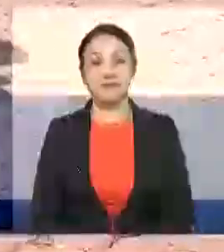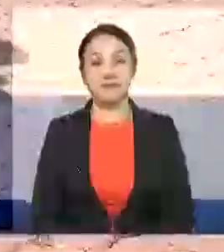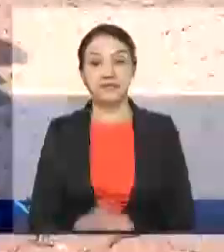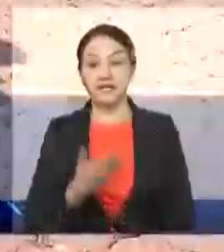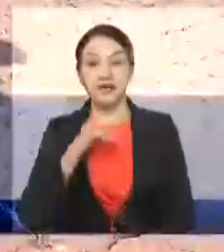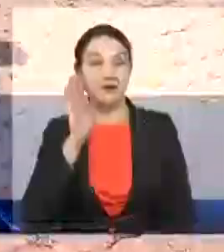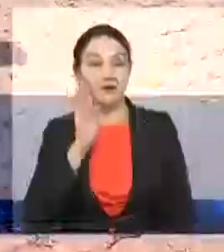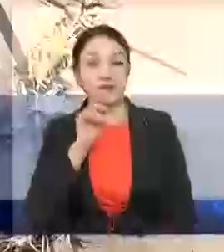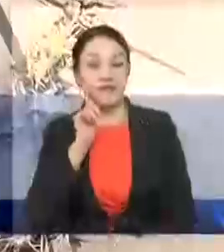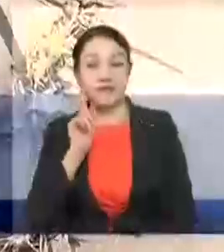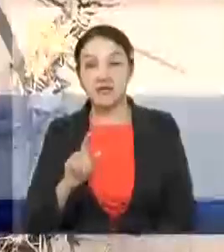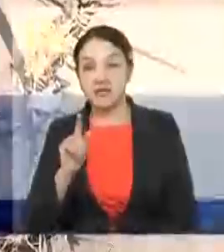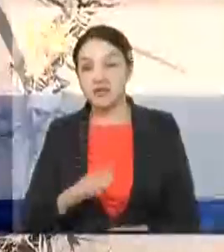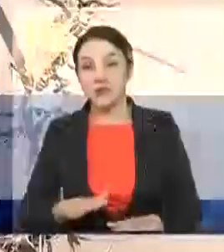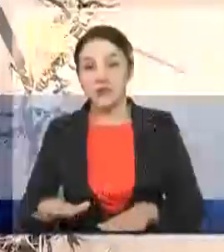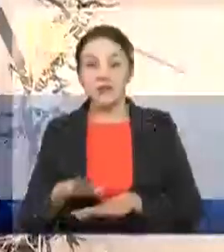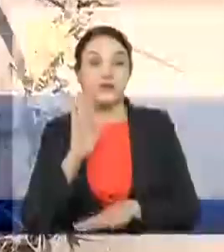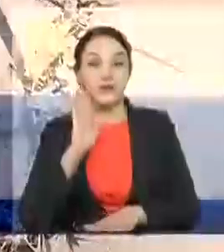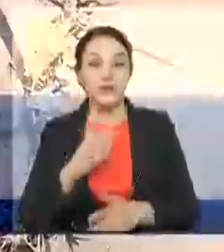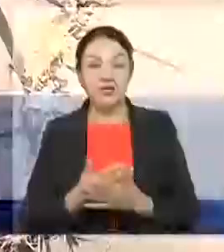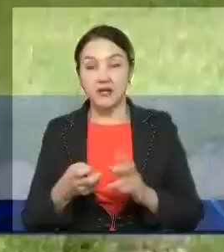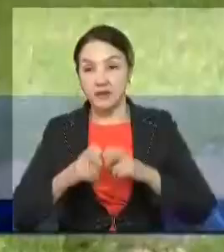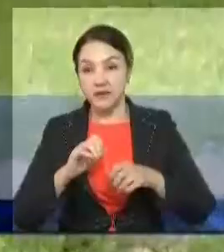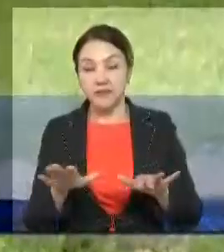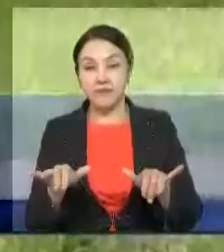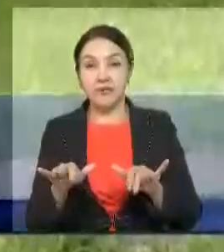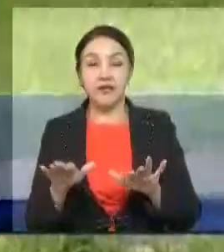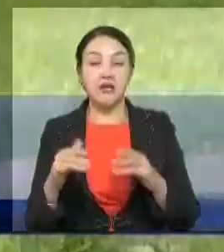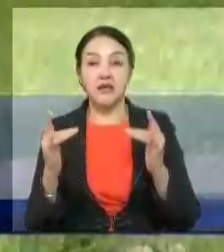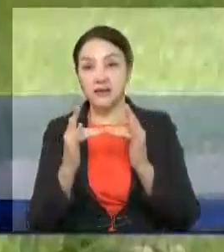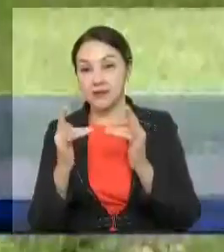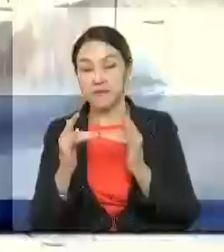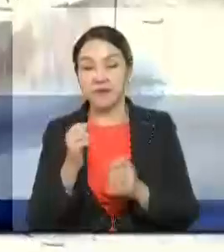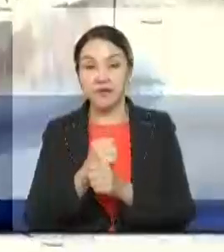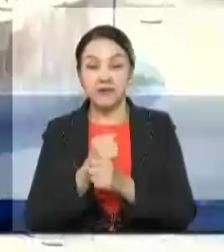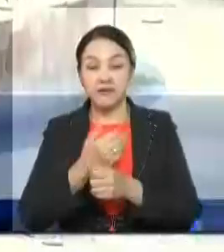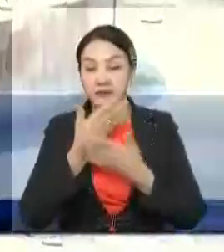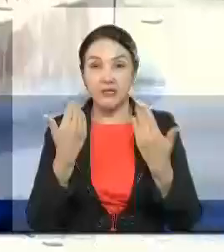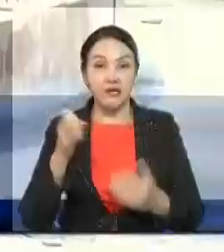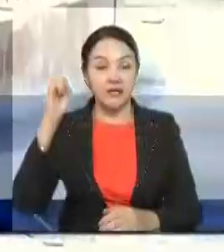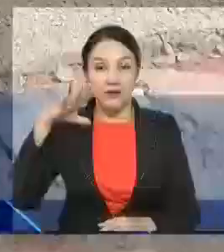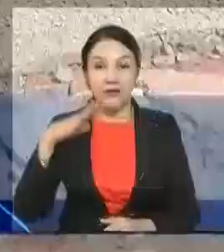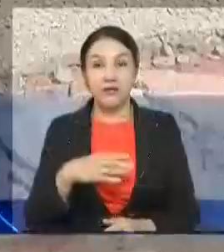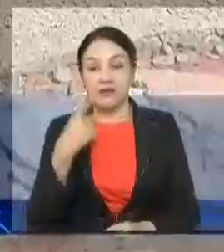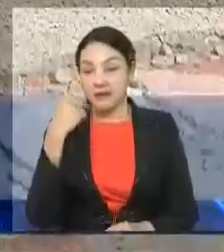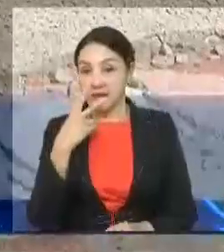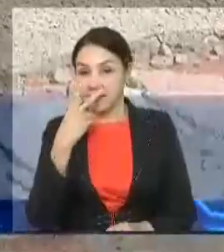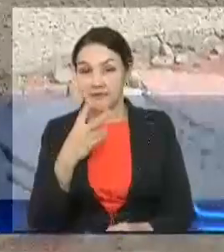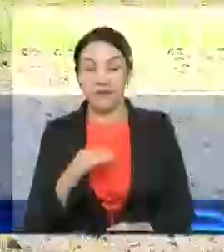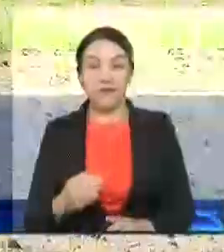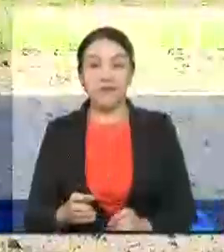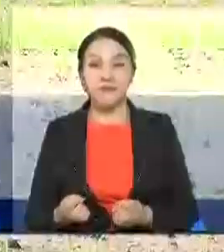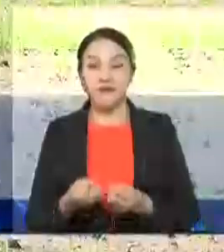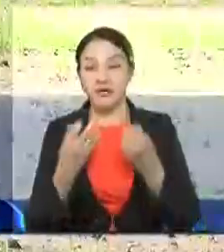На водно-зеленом бульваре, как видно, поломаны скамейки и не работает освещение. Но больше всего бросается в глаза состояние